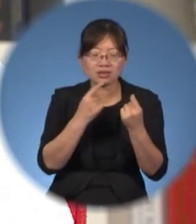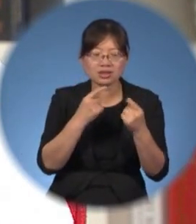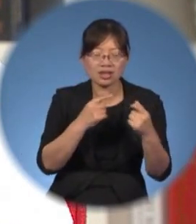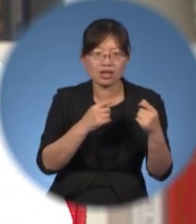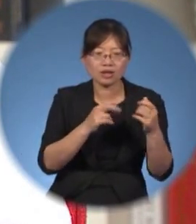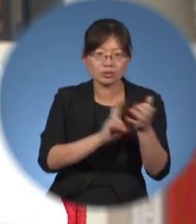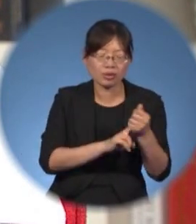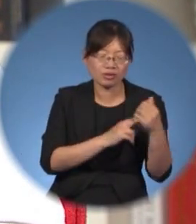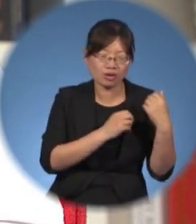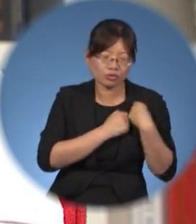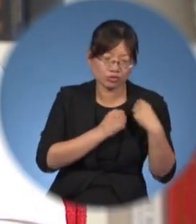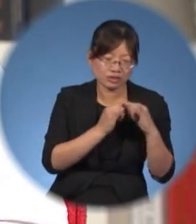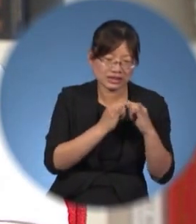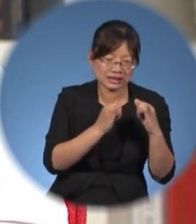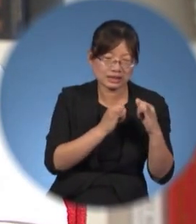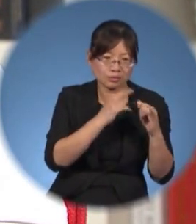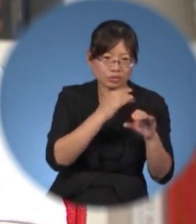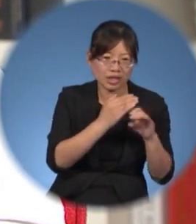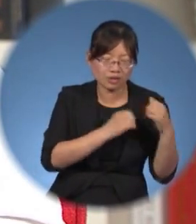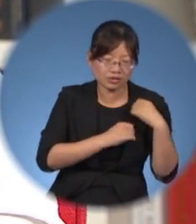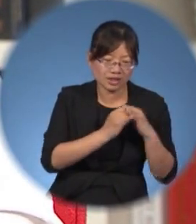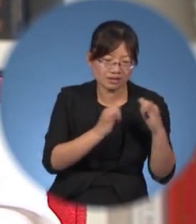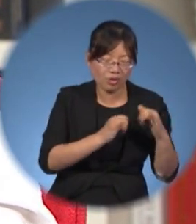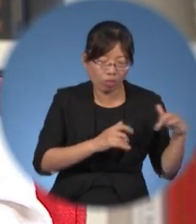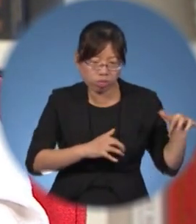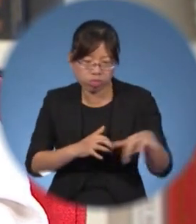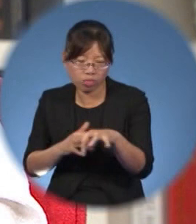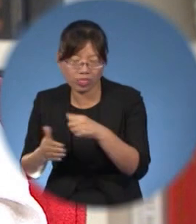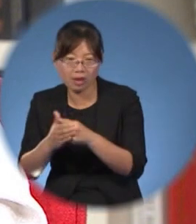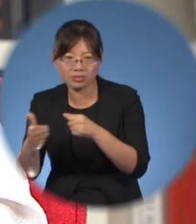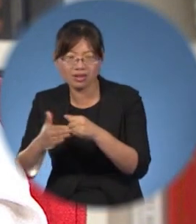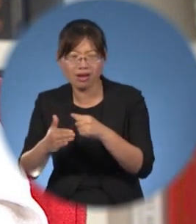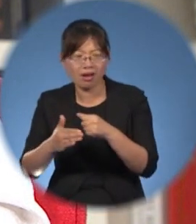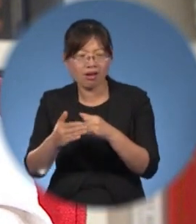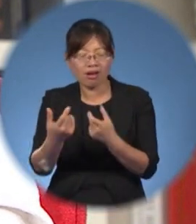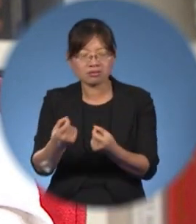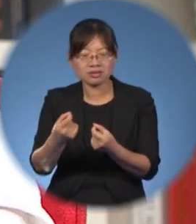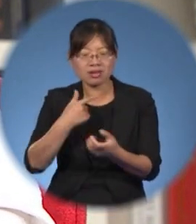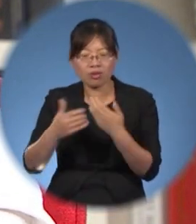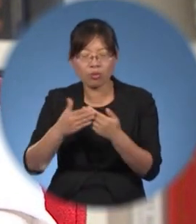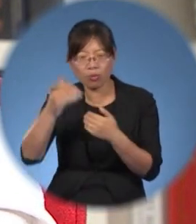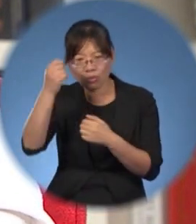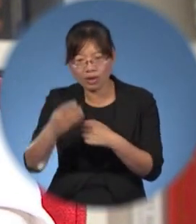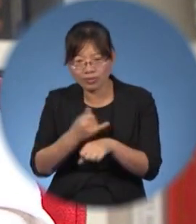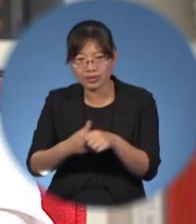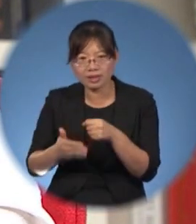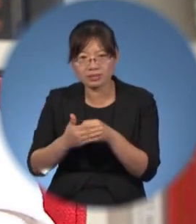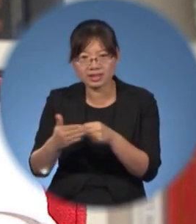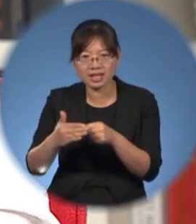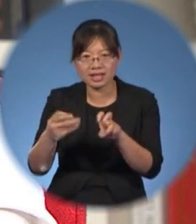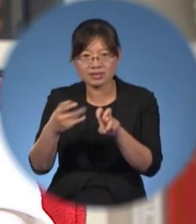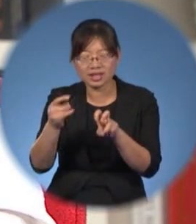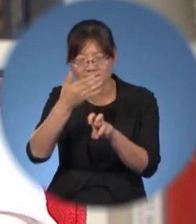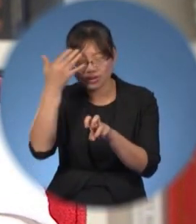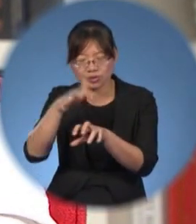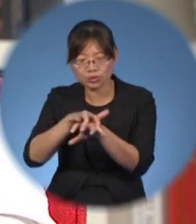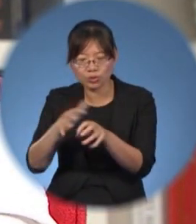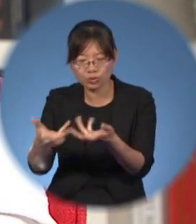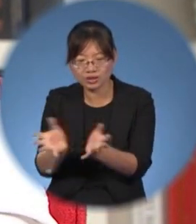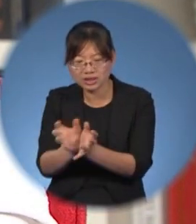나오니까 야, 이거 참 우리가 너무 여러 번 겪는다 이런 거를. 그래서 한 20명의 청년들 조직하고